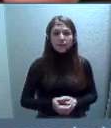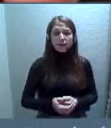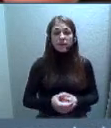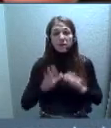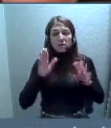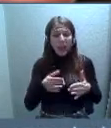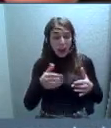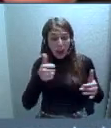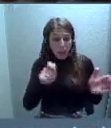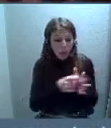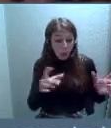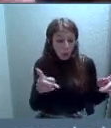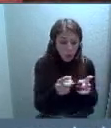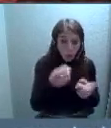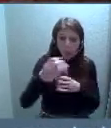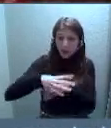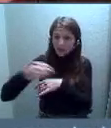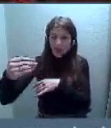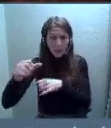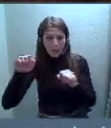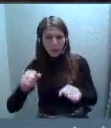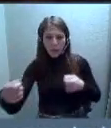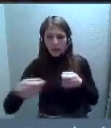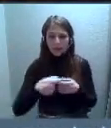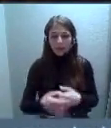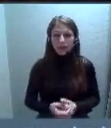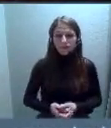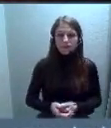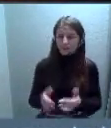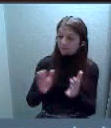même à l'extérieur. Merci, Monsieur le Président. Vous voulez dire un petit